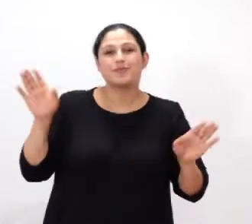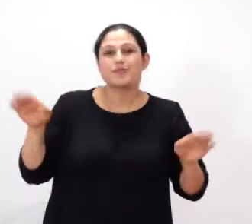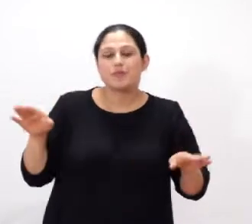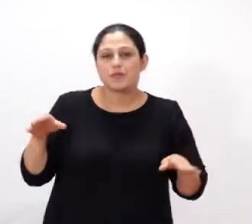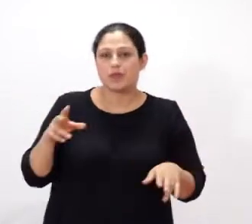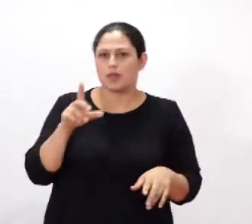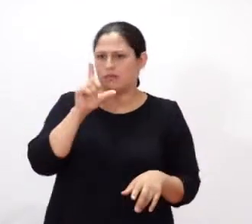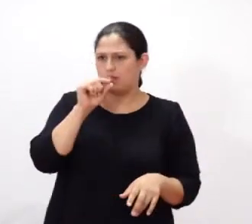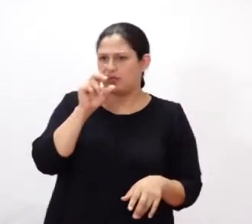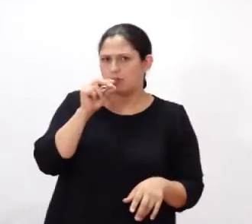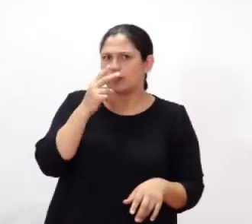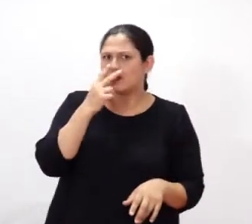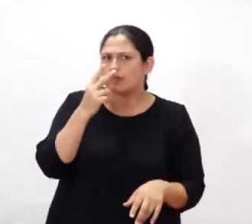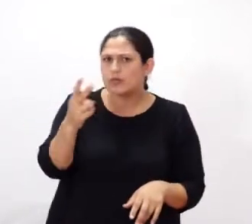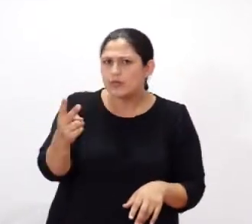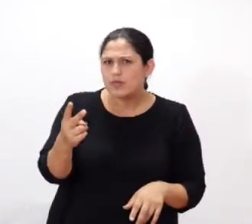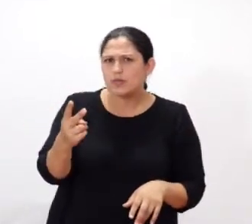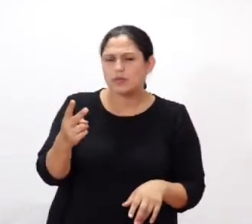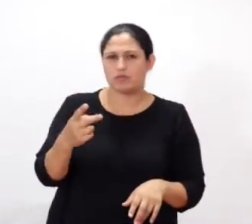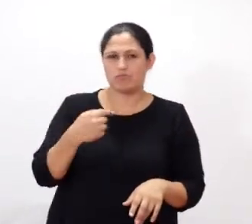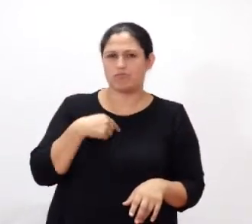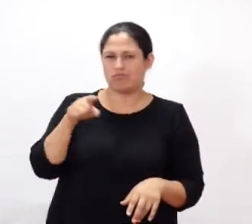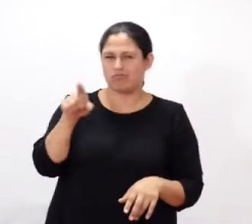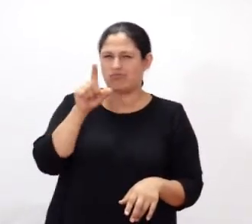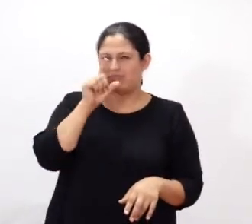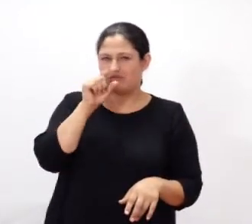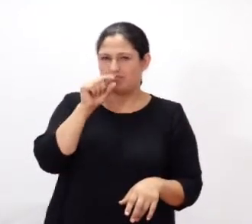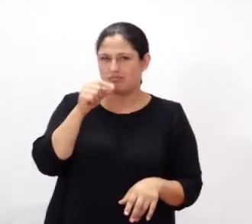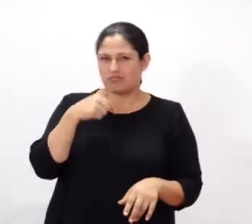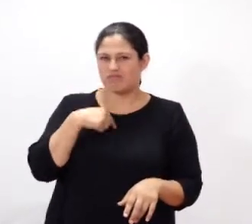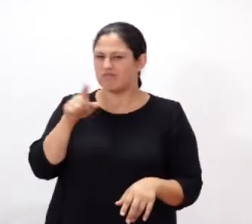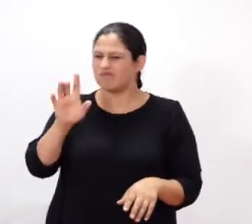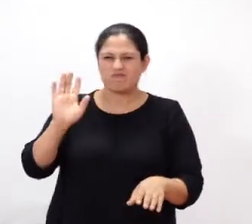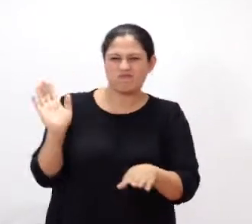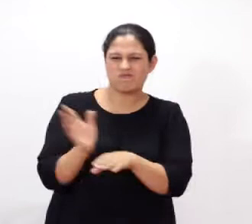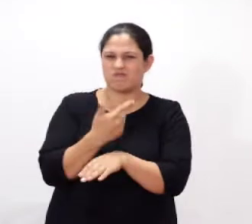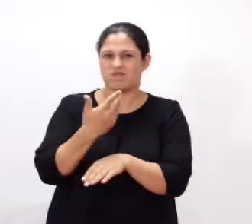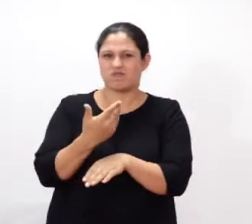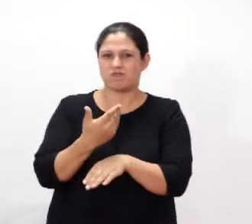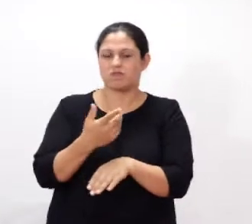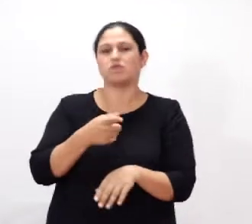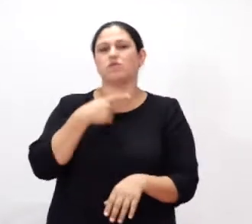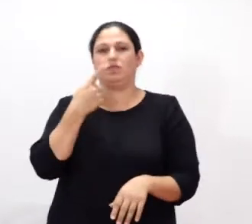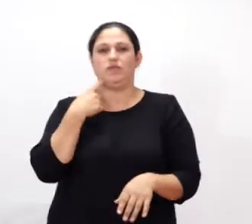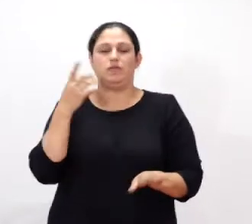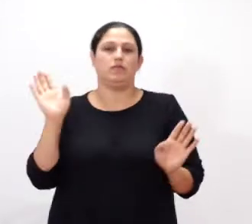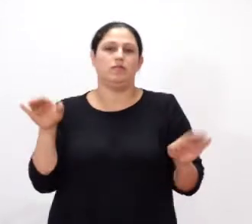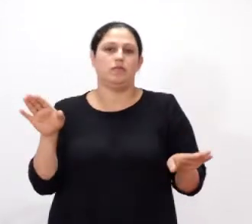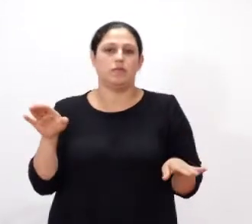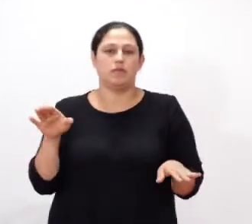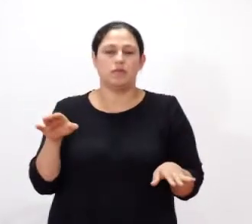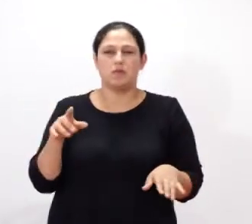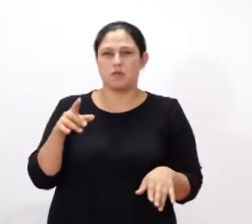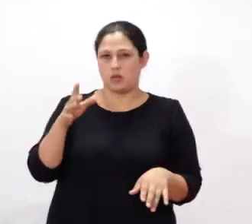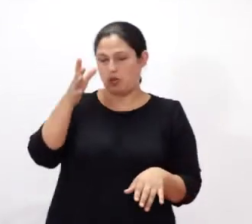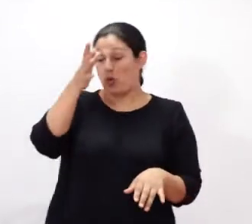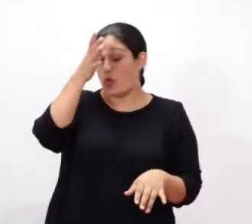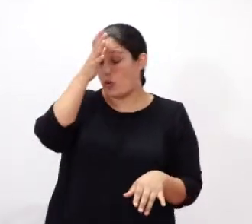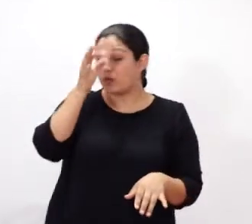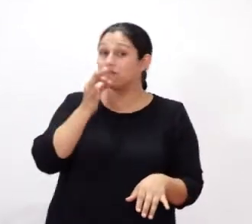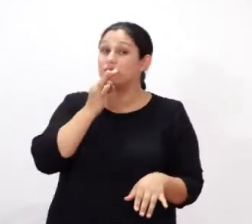دید من این مرغک را از گلزار میرانم گفت وای توتی دانا